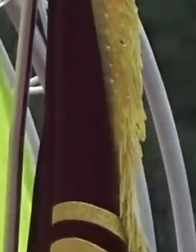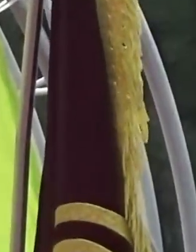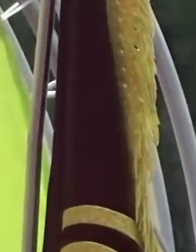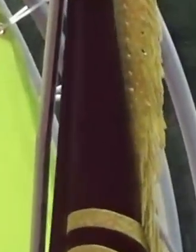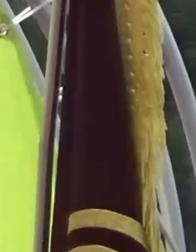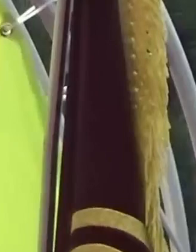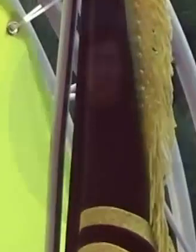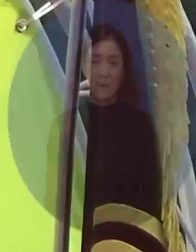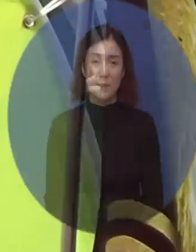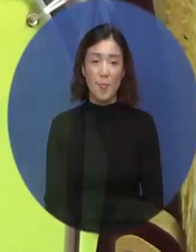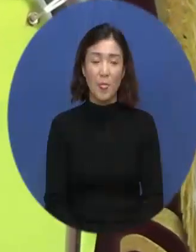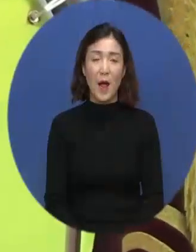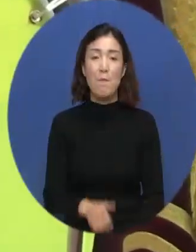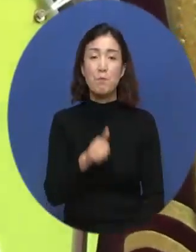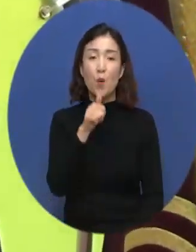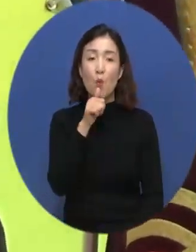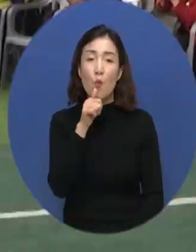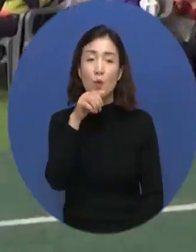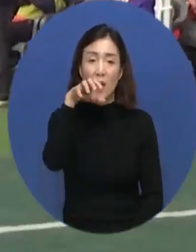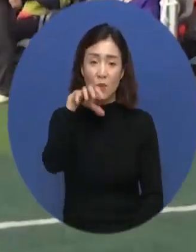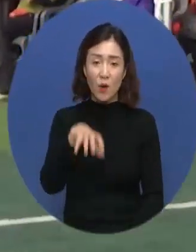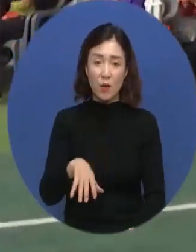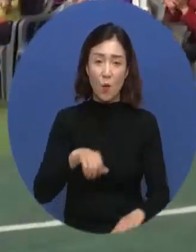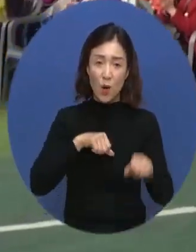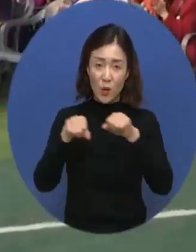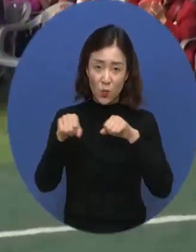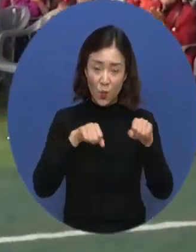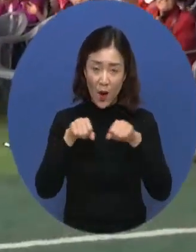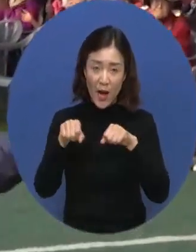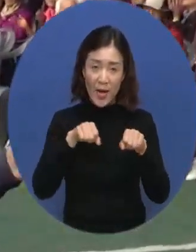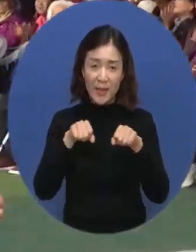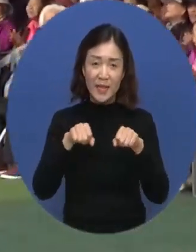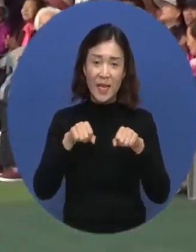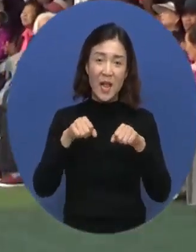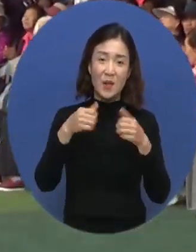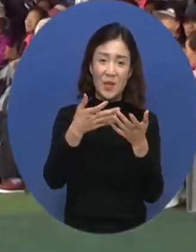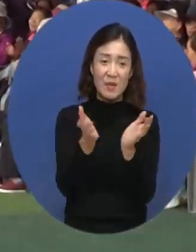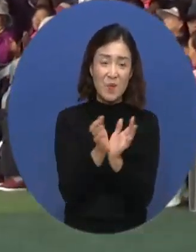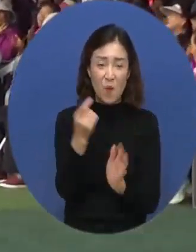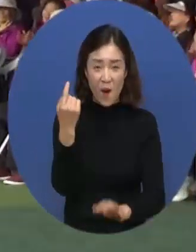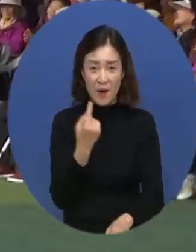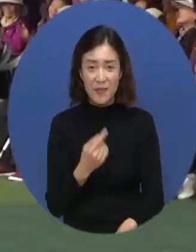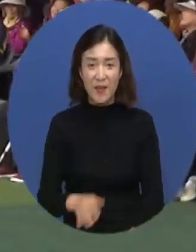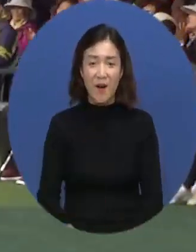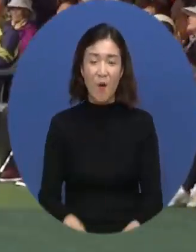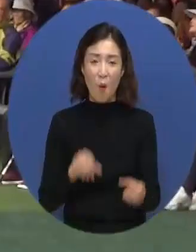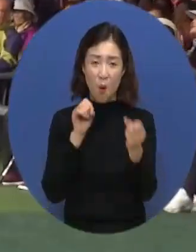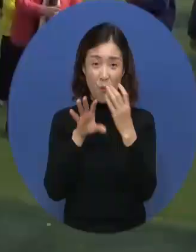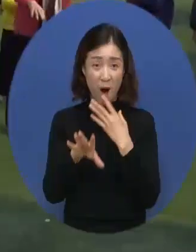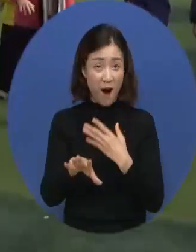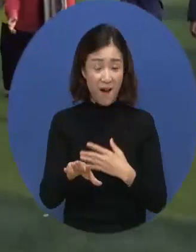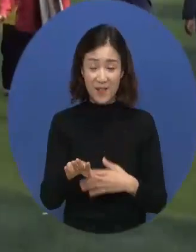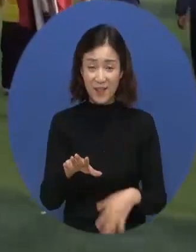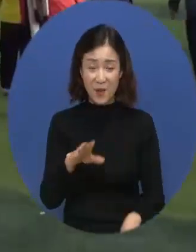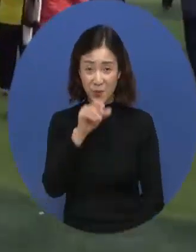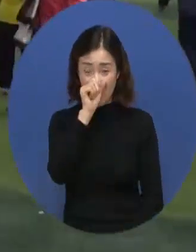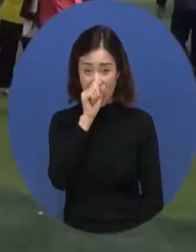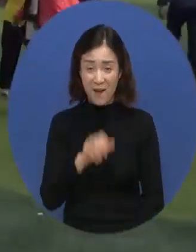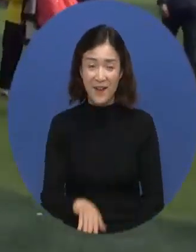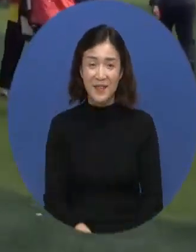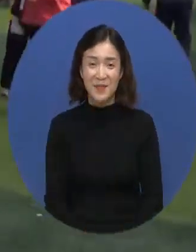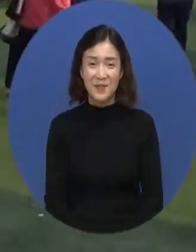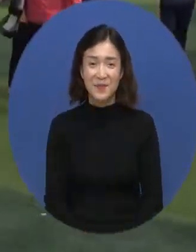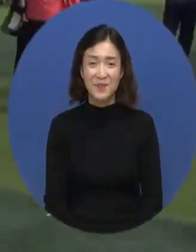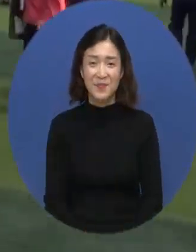홍대 등에서 활동하는 인디 락 밴드가 왔는데 호응이 장난이 아닙니다.